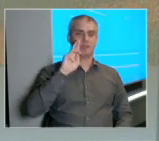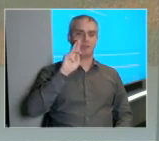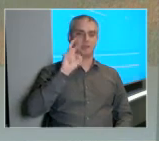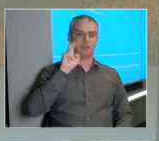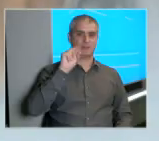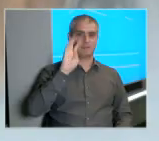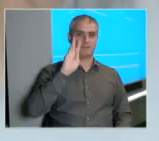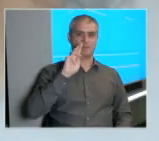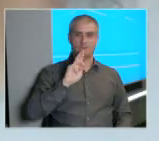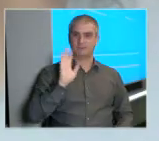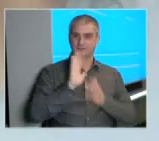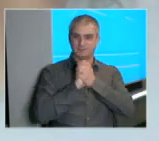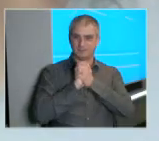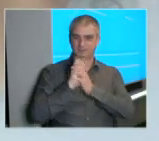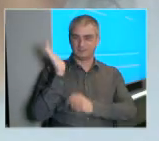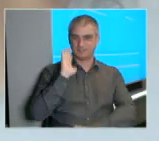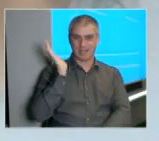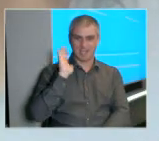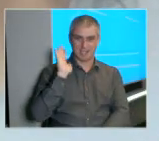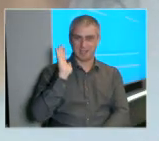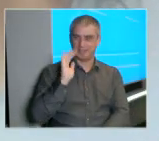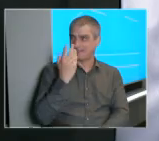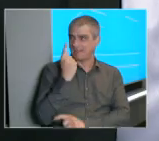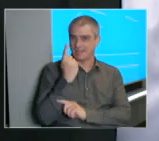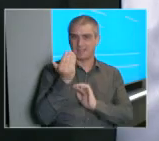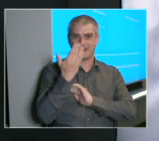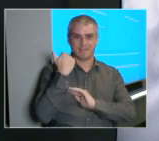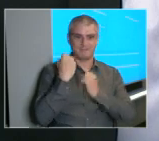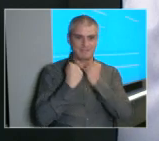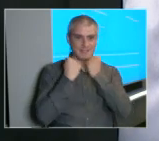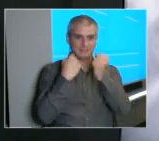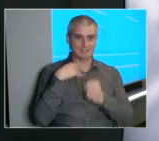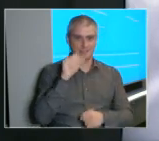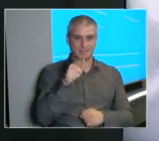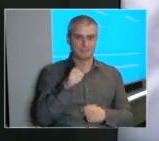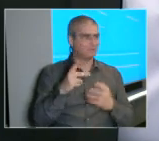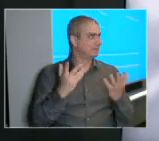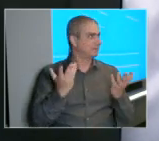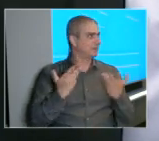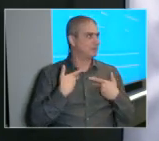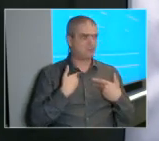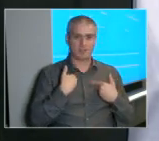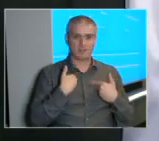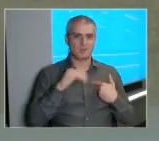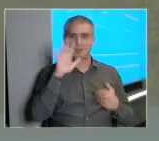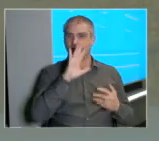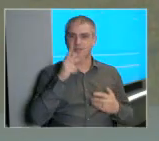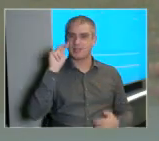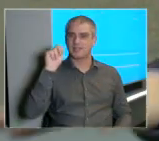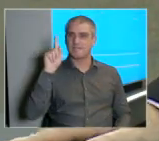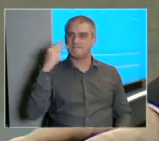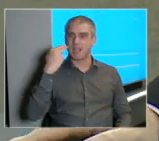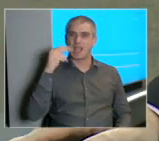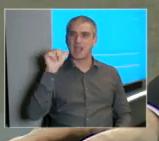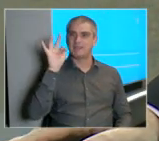לב. שלום. בוקר טוב. רגע לפני ההסעה אני תופס אתכם. קודם כל, תנו לנו ככה גיאוגרפיה, מין ועטיב, לאן